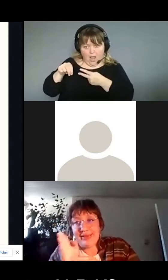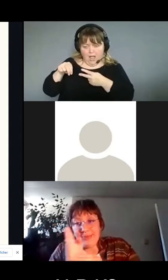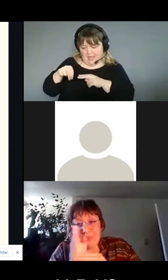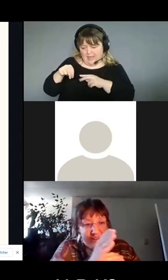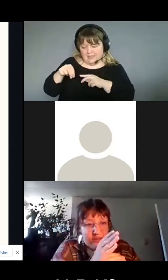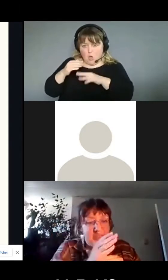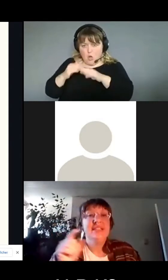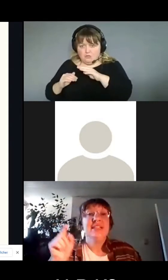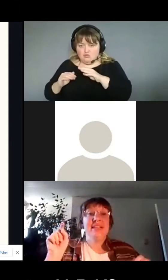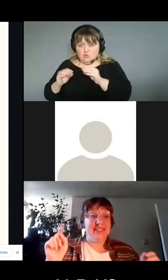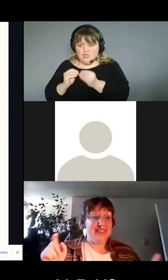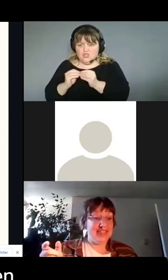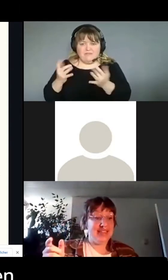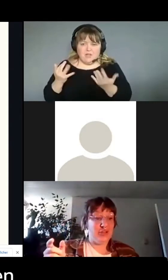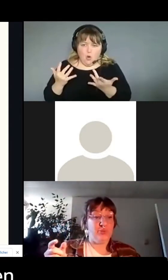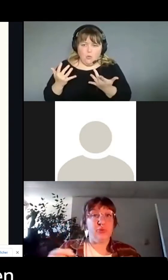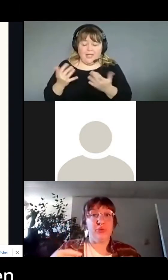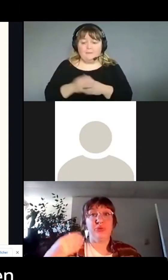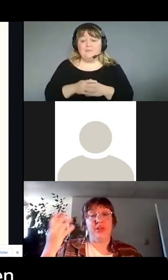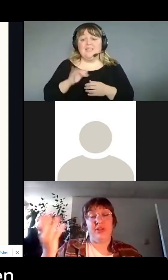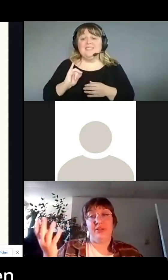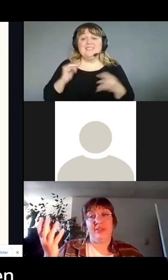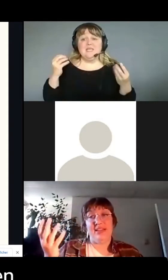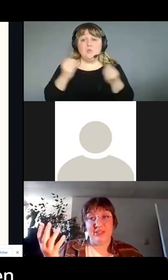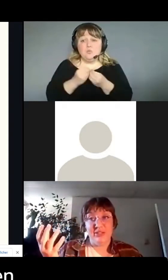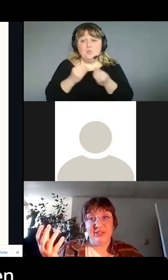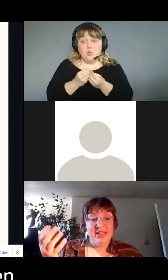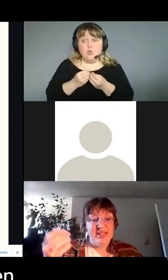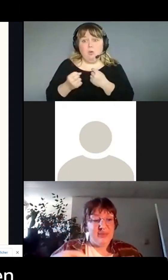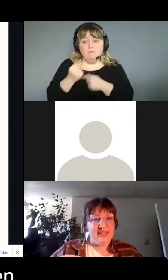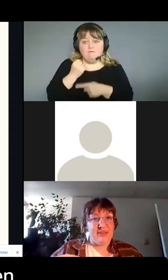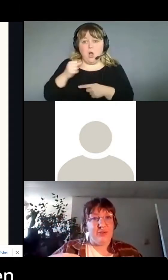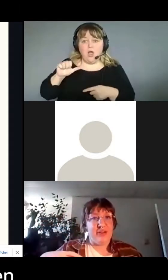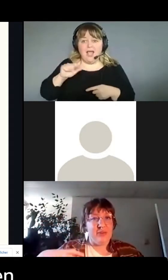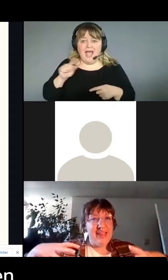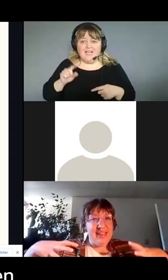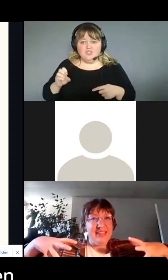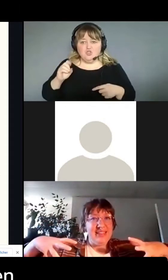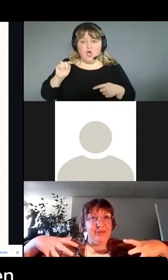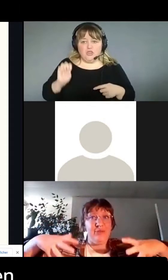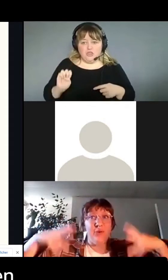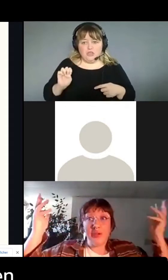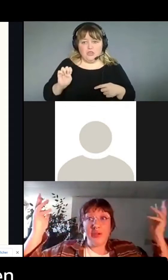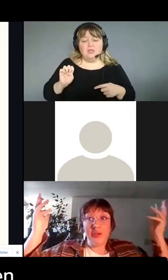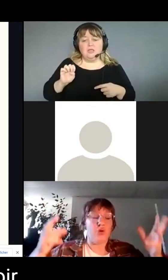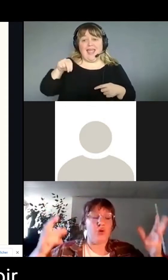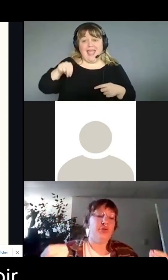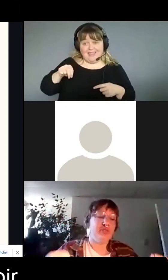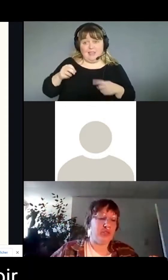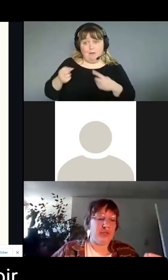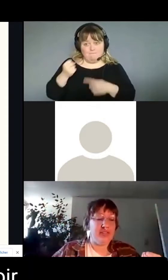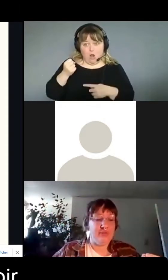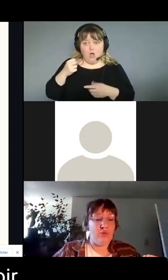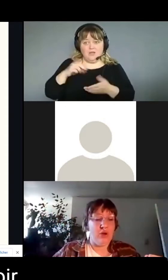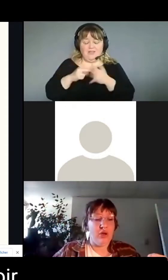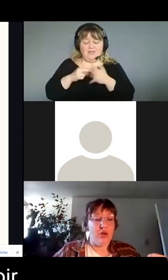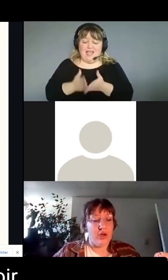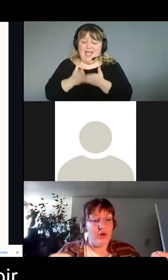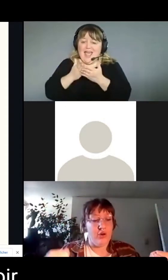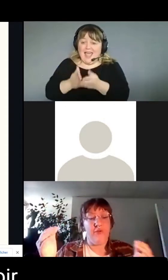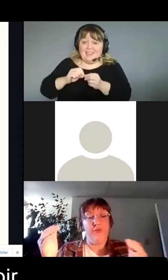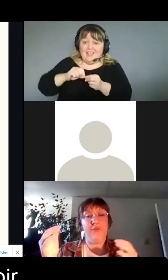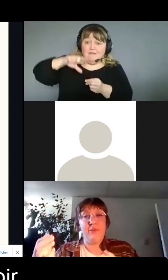notre NPK? S'il y a beaucoup d'azote, bien, ça va vraiment aider les feuilles. Donc, on veut s'assurer